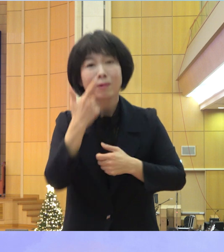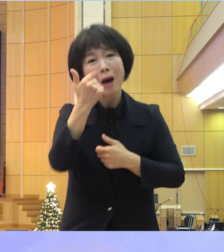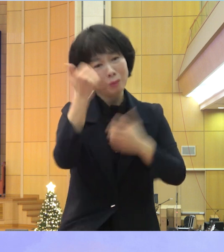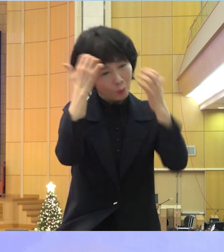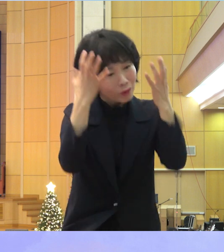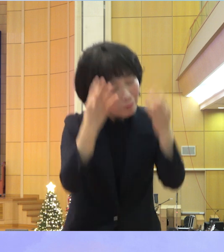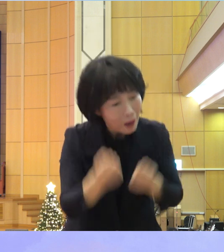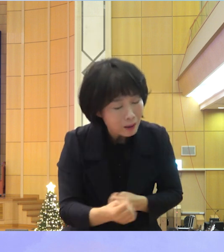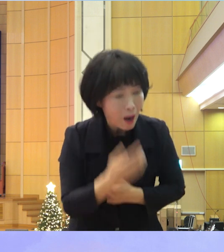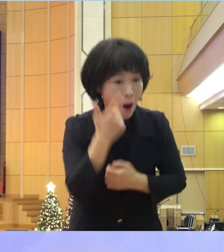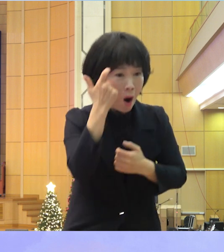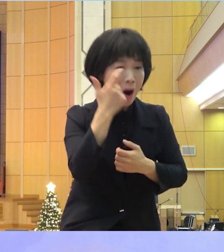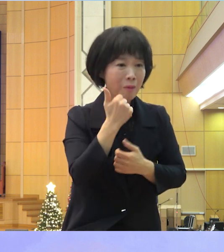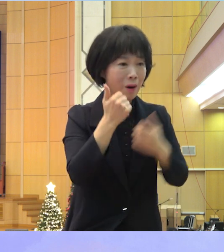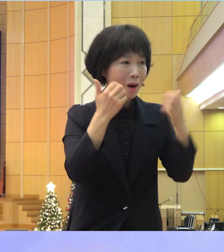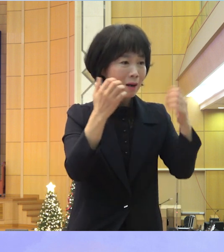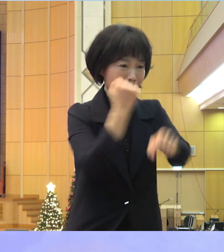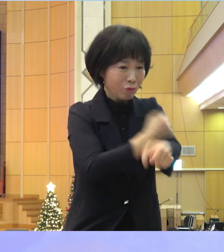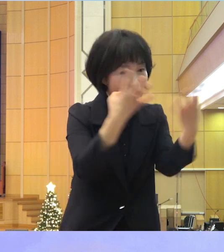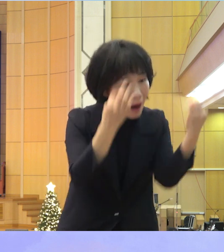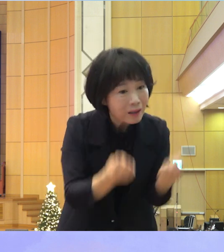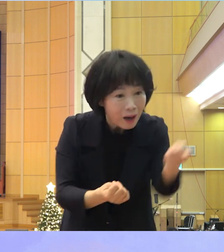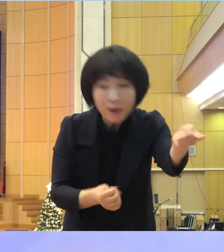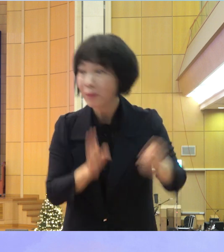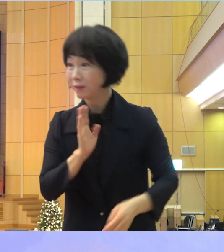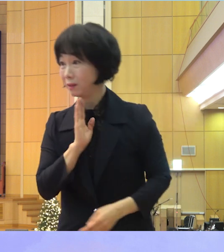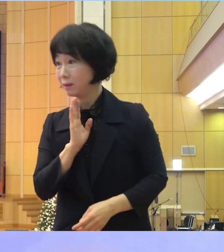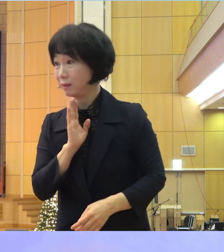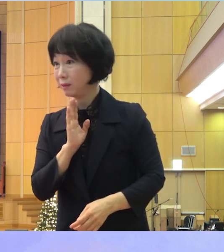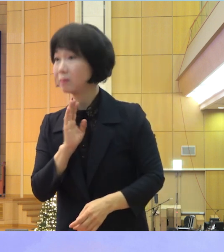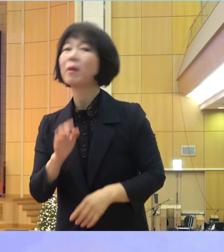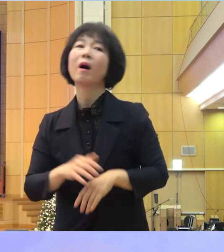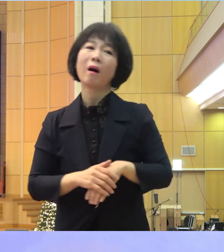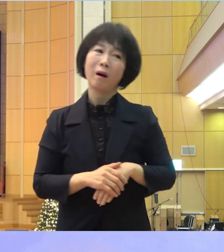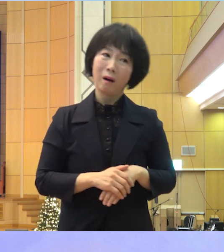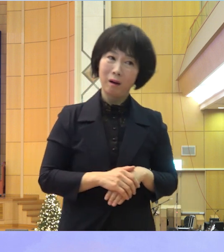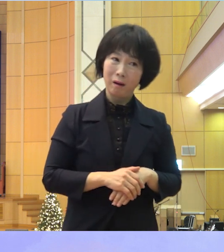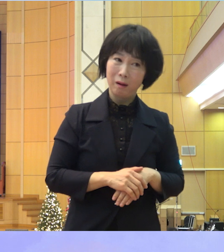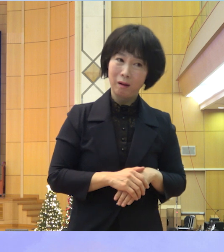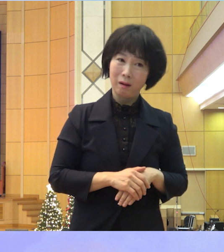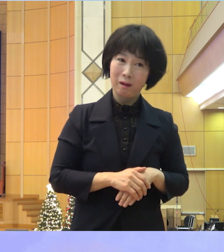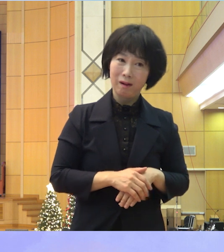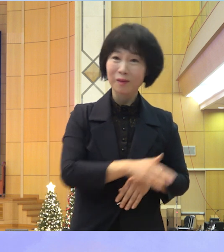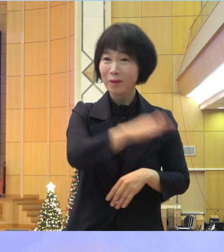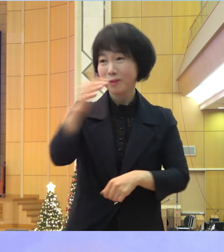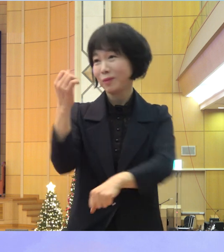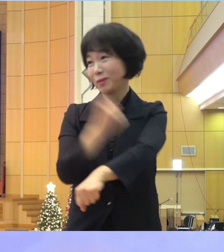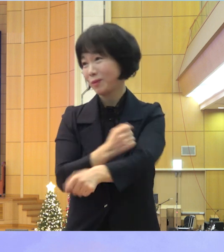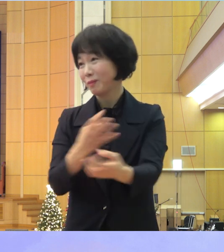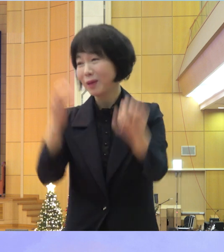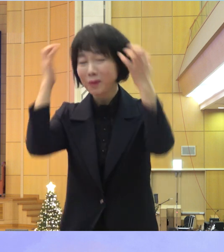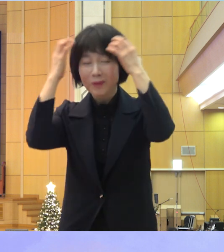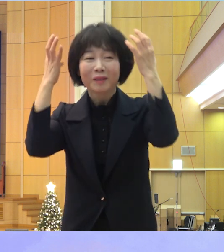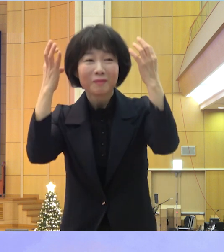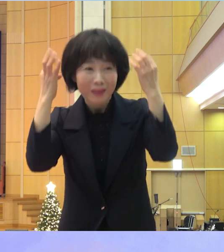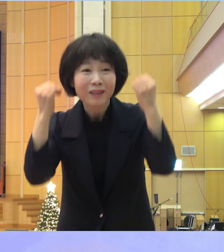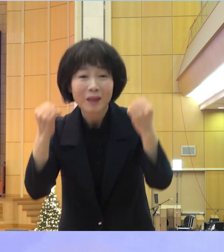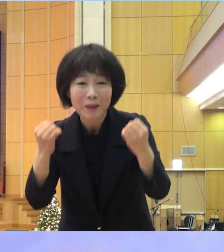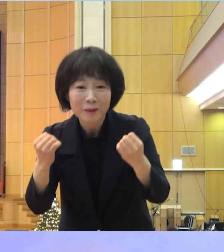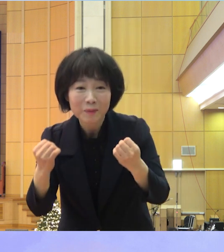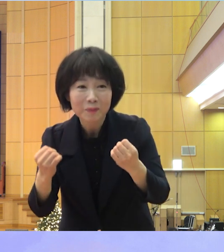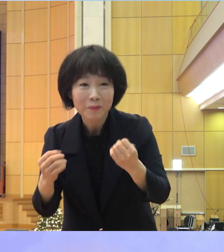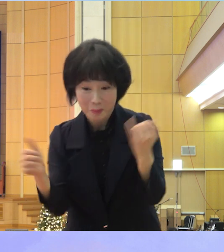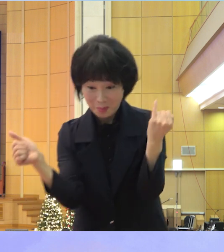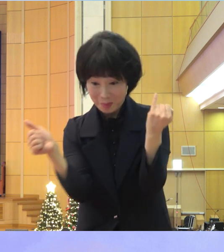남편이 아내의 손을 이렇게 잡아보니까 그 노래도 있잖아요, 그죠? 아내의 손이